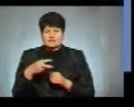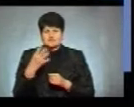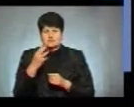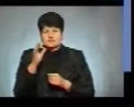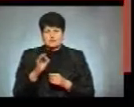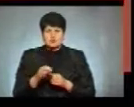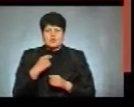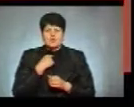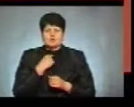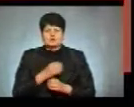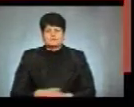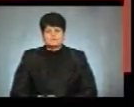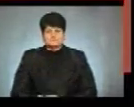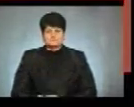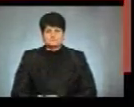30,24% голосів.